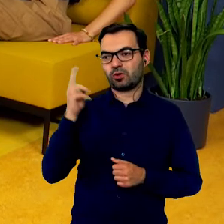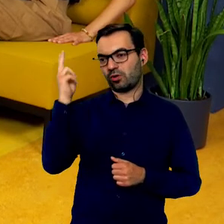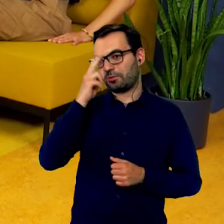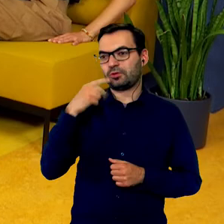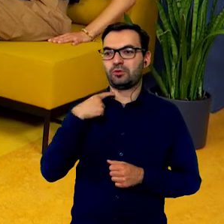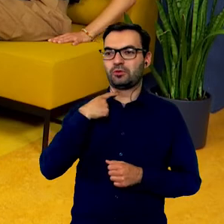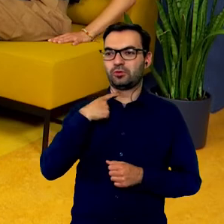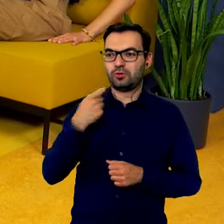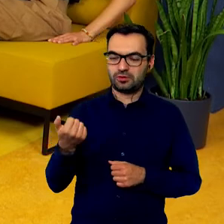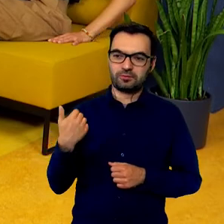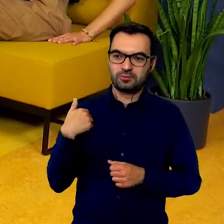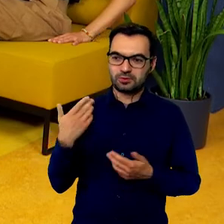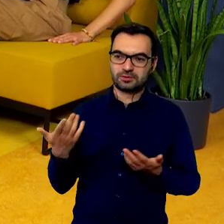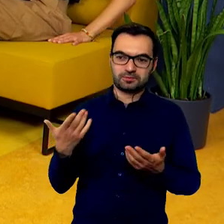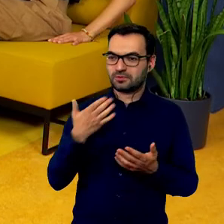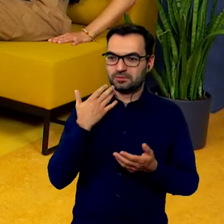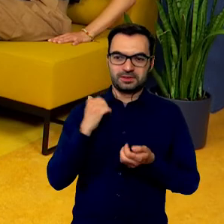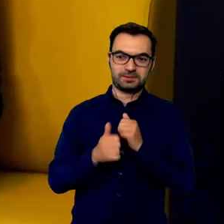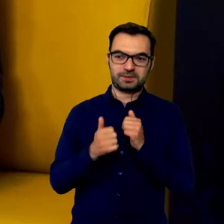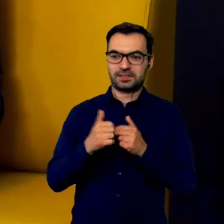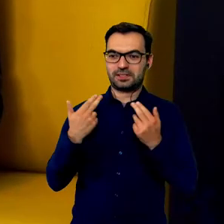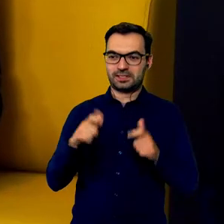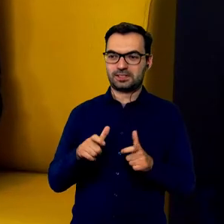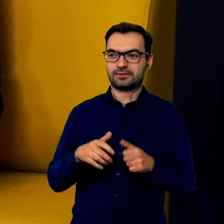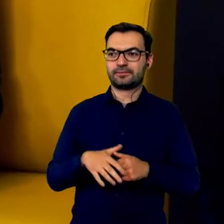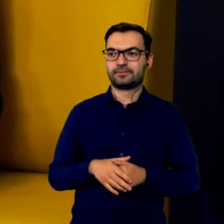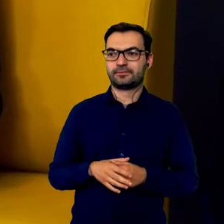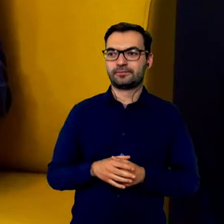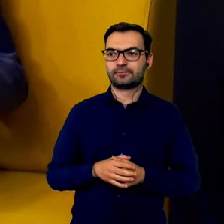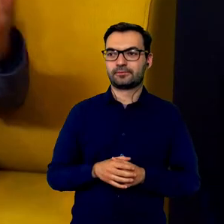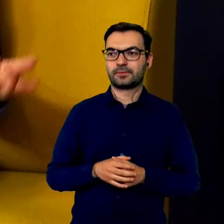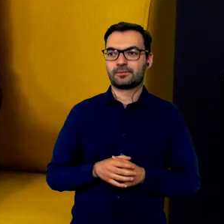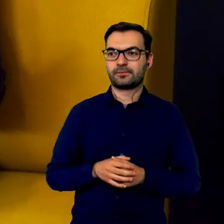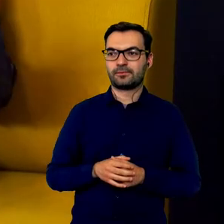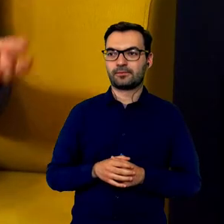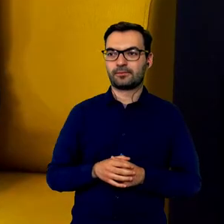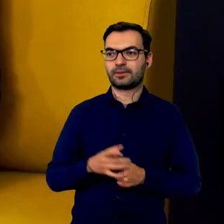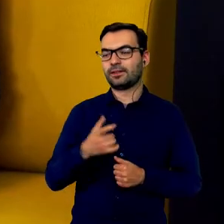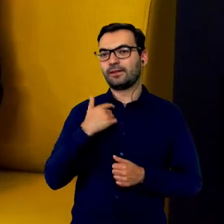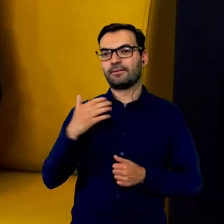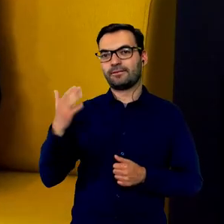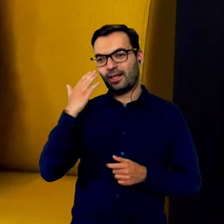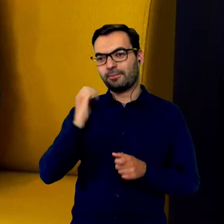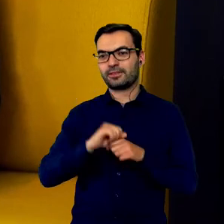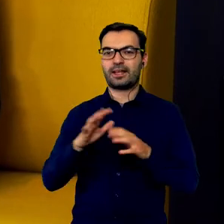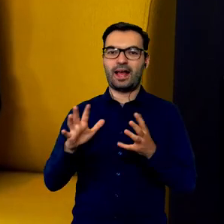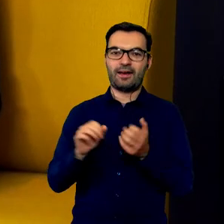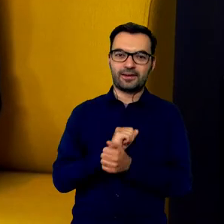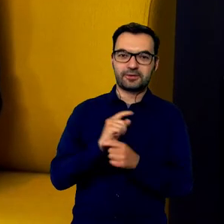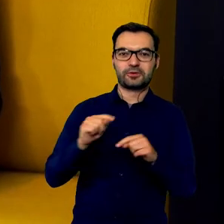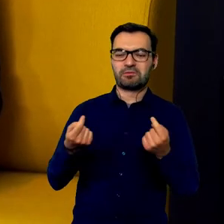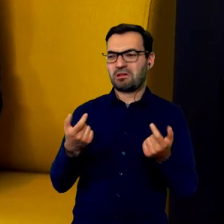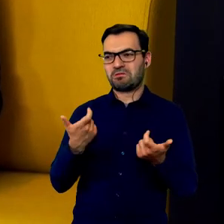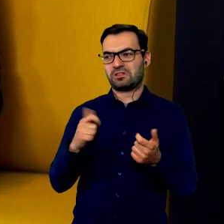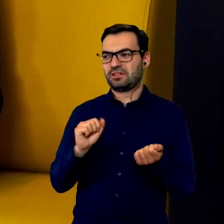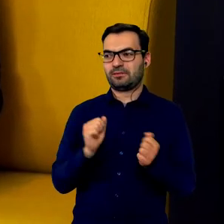było nudno, bo nic się nie zmieniało i my idziemy w tym kierunku. Wiemy, że są afery, ale nic się nie